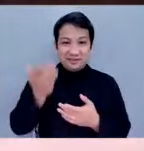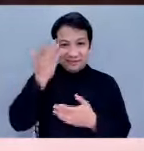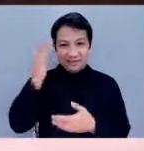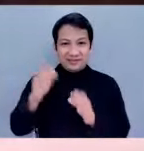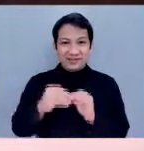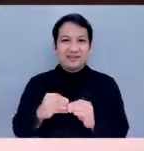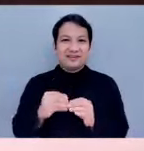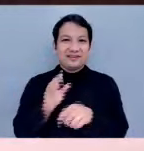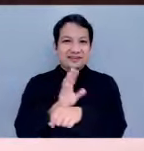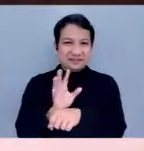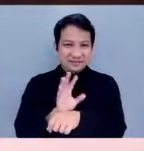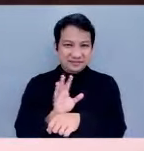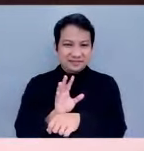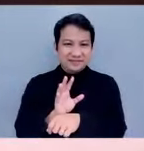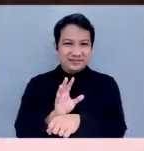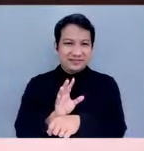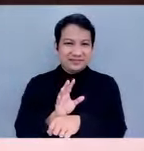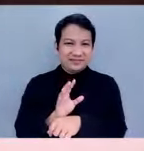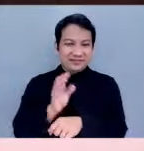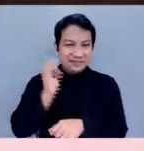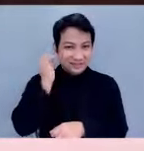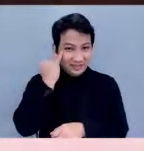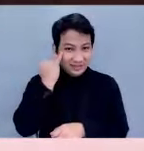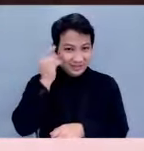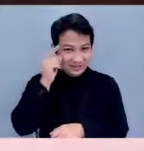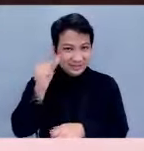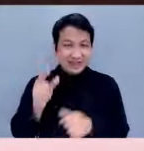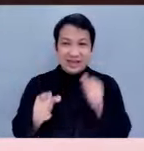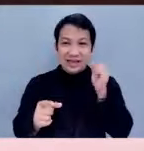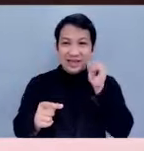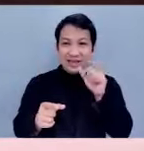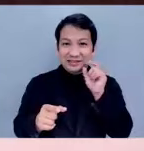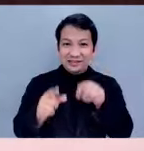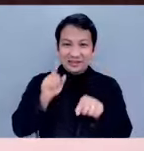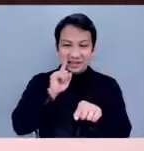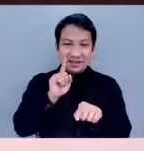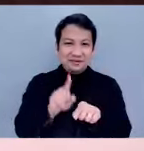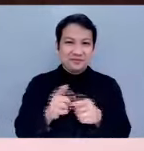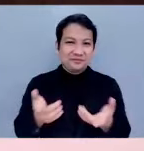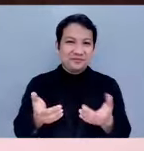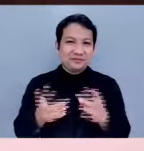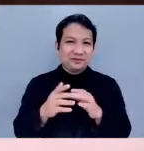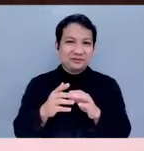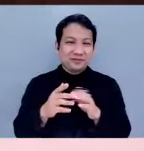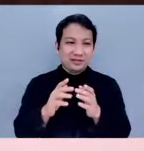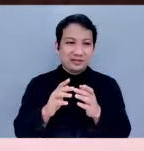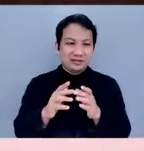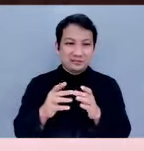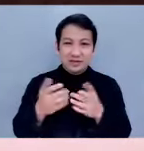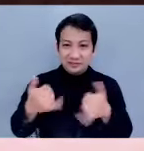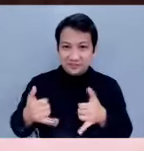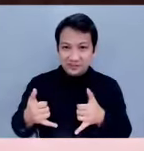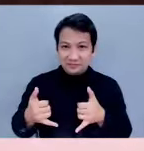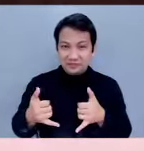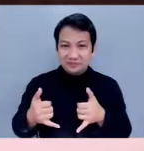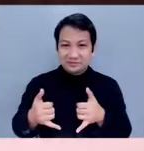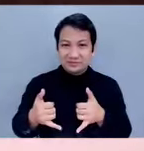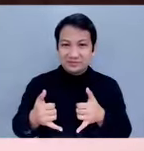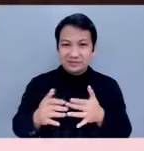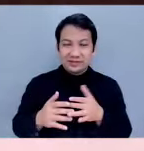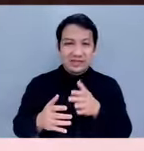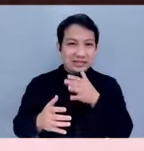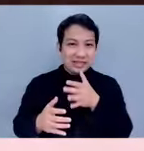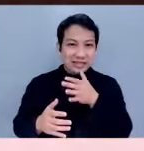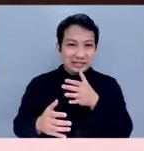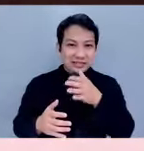ganito. Dahil Justin, hindi lang sina ate at kuya ang nahuhumaling sa esports ngayong panahon na ito, kundi maging sina nanay,